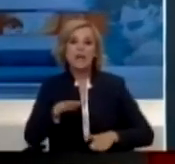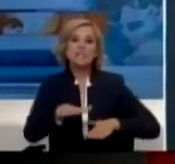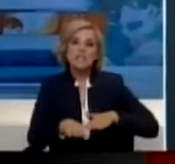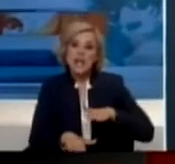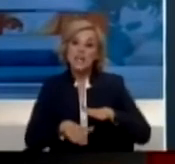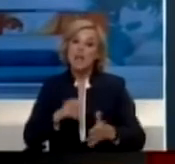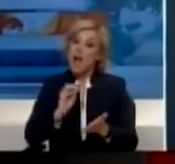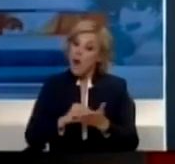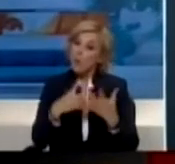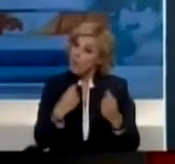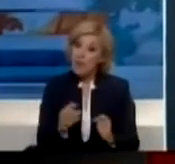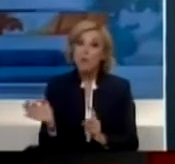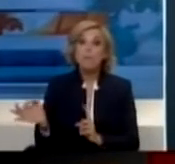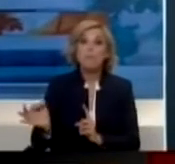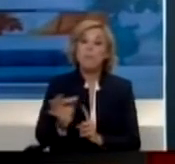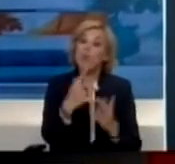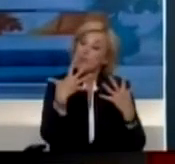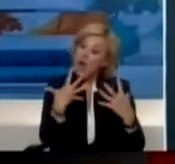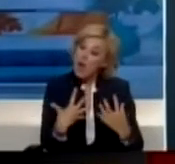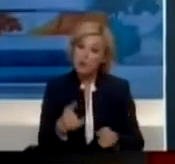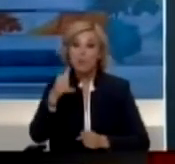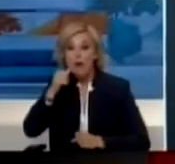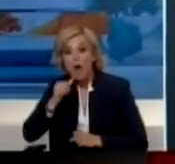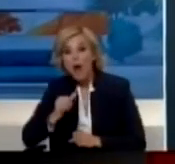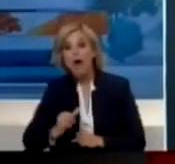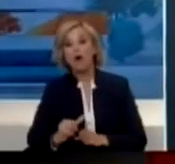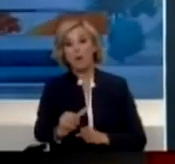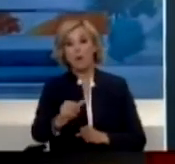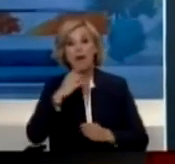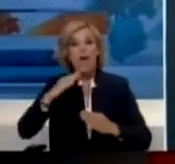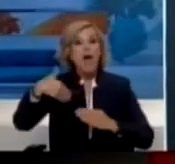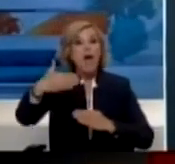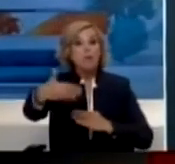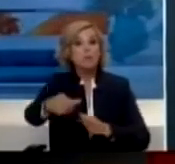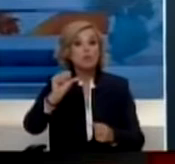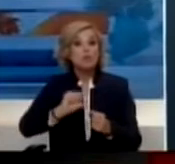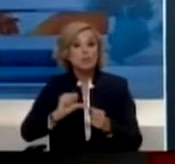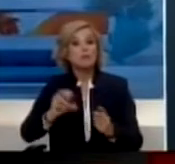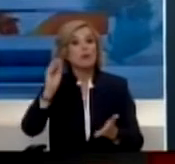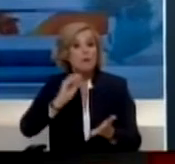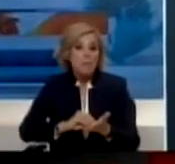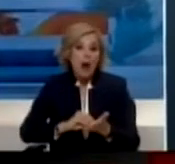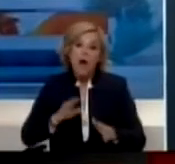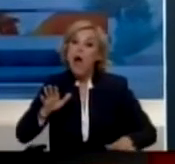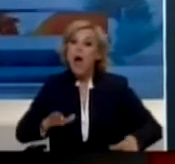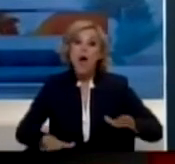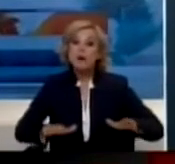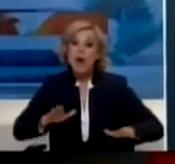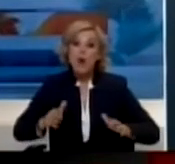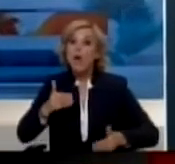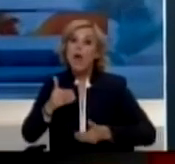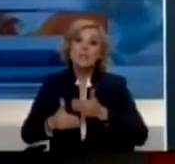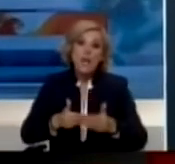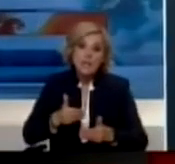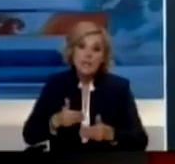κρούσματα. Όπως έχουμε πει αρκετές φορές, στους επόμενους μήνες θα χρειαστεί πολλές φορές και ανάλογα με τις εξελίξεις είτε να πατάμε